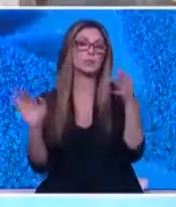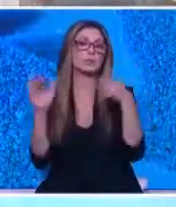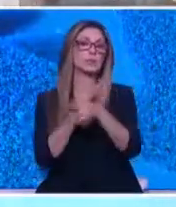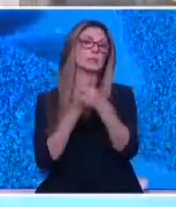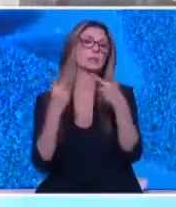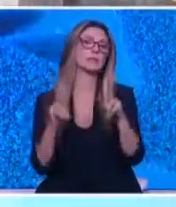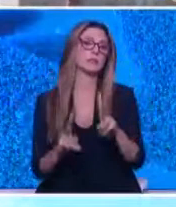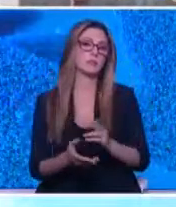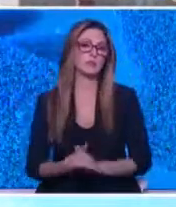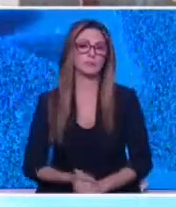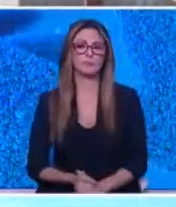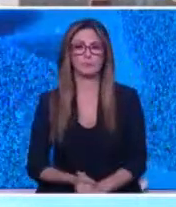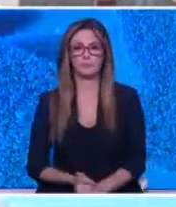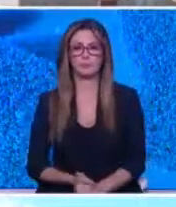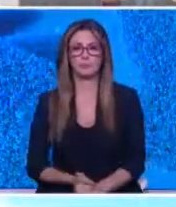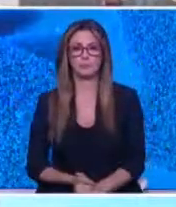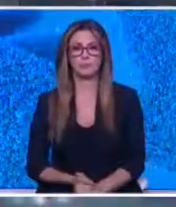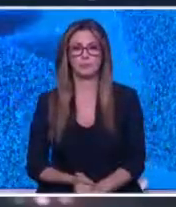yararlanabiliyor.